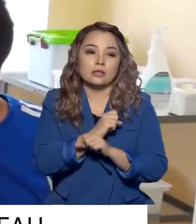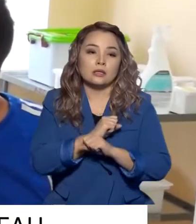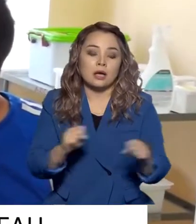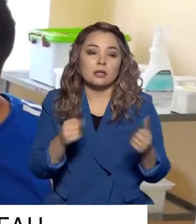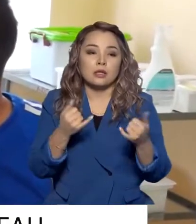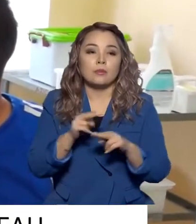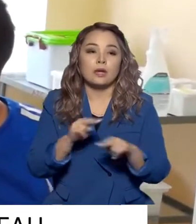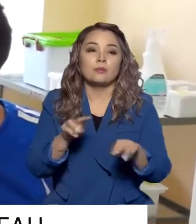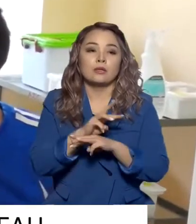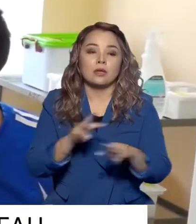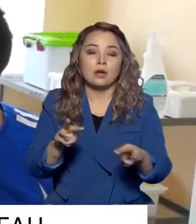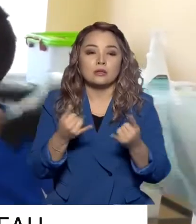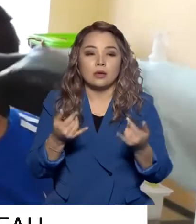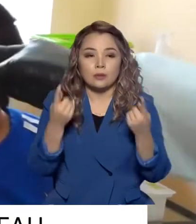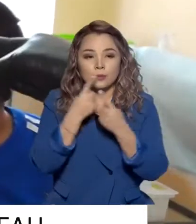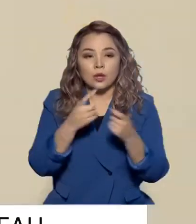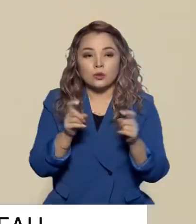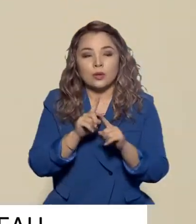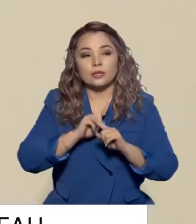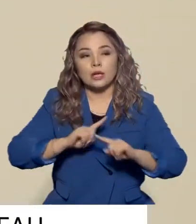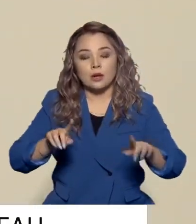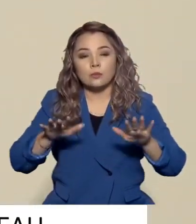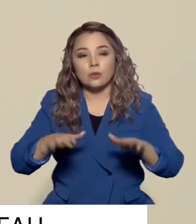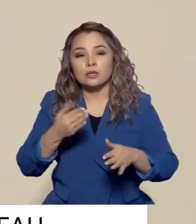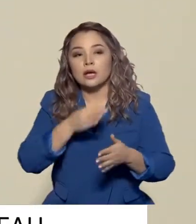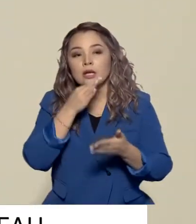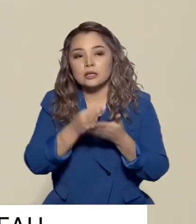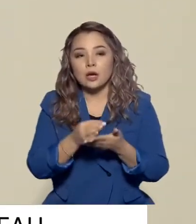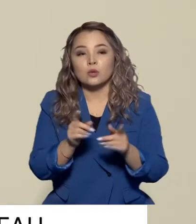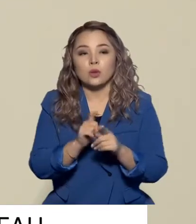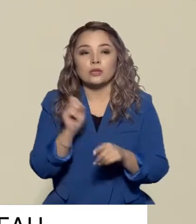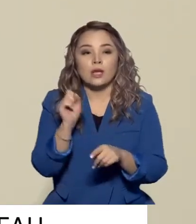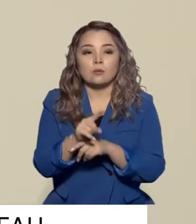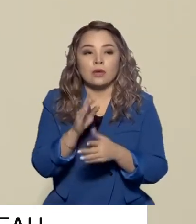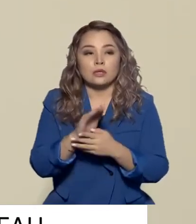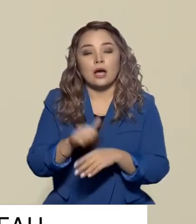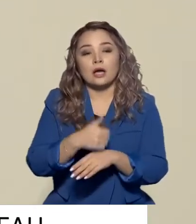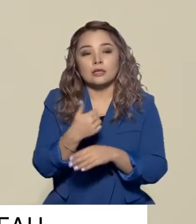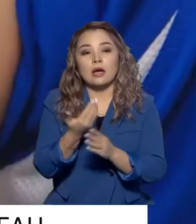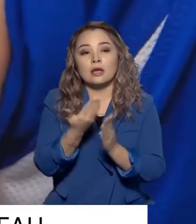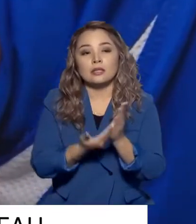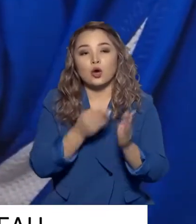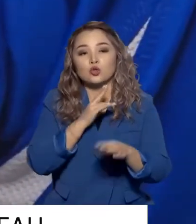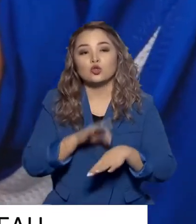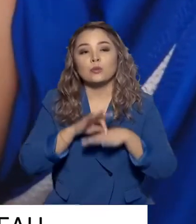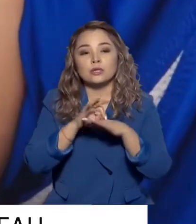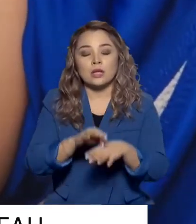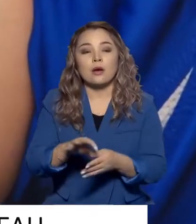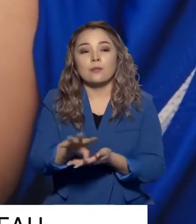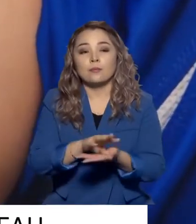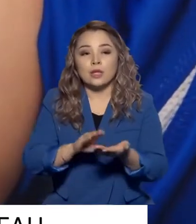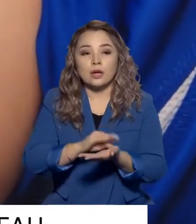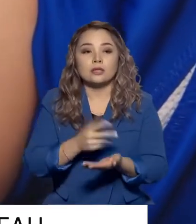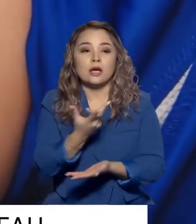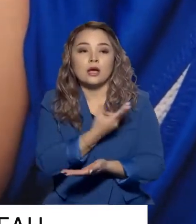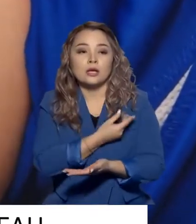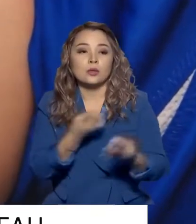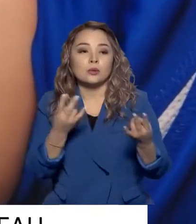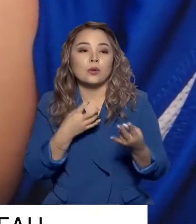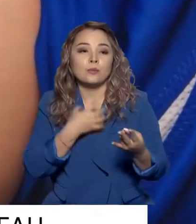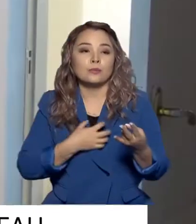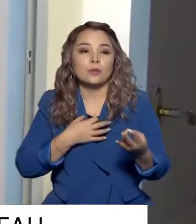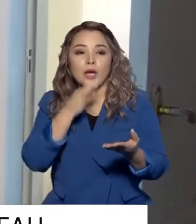Ал премьер-министр қайтекпегуге ерекше ден қоюды тапсырды. Әкімдіктер түсіндіру жұмыстарын жүргізіп, ревакцинаның маңызын жеткізу